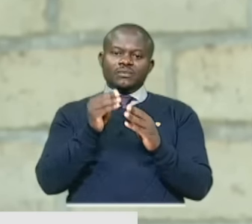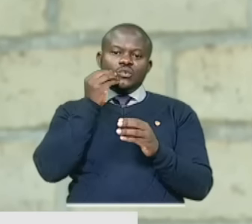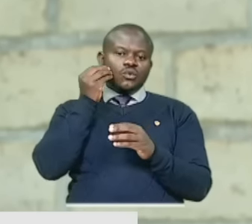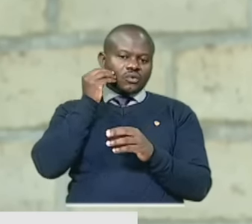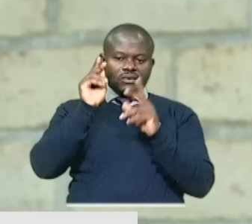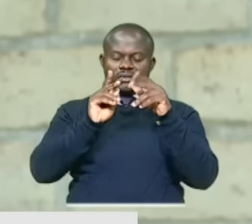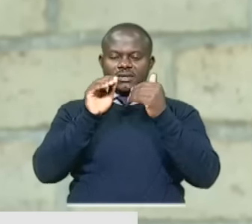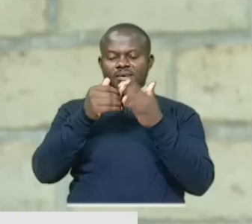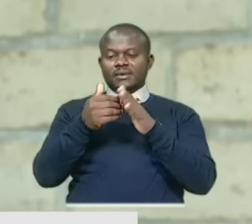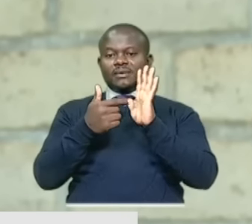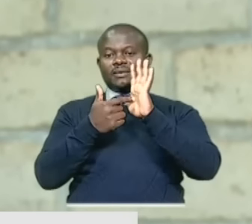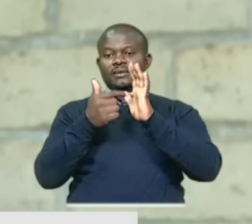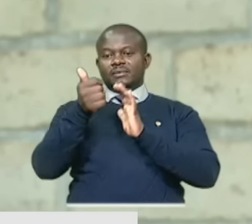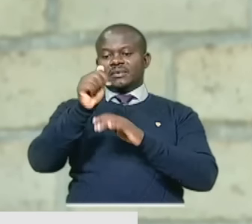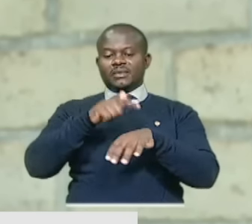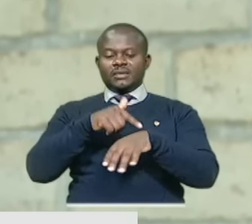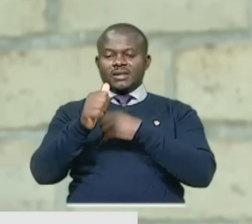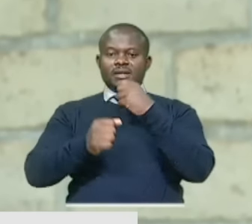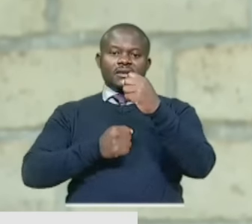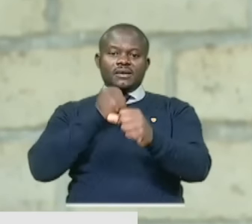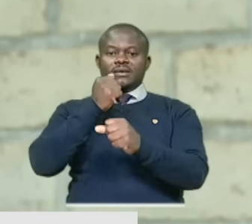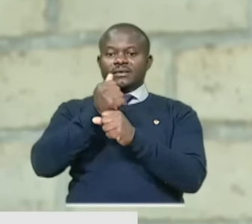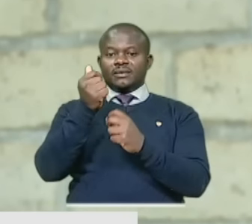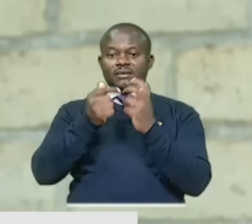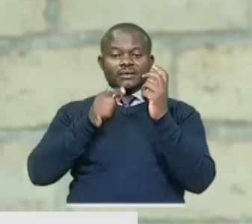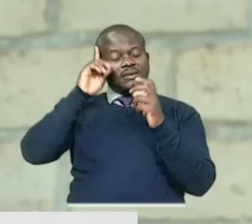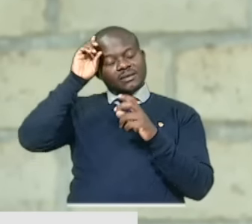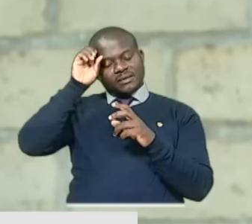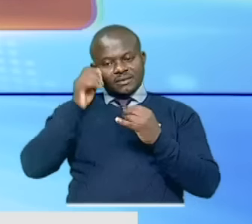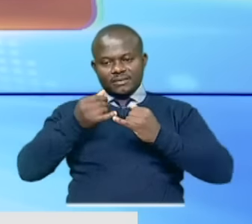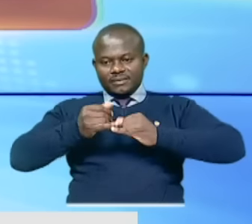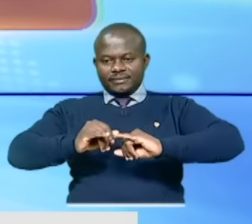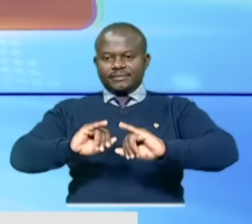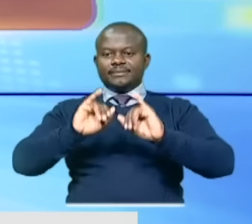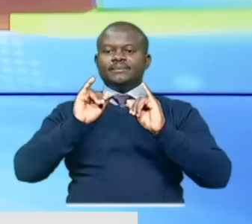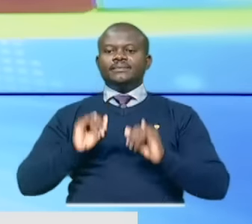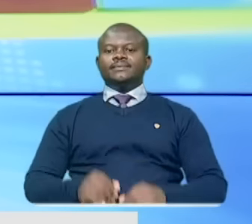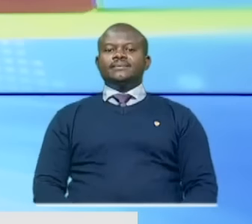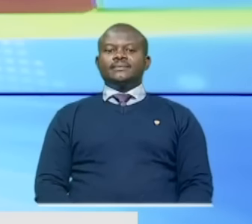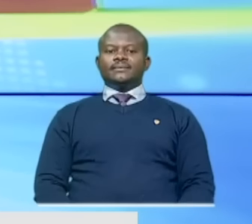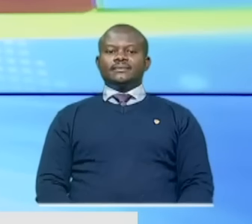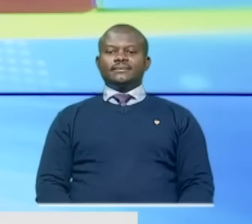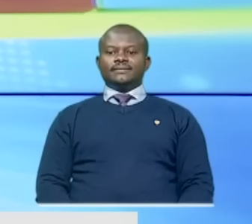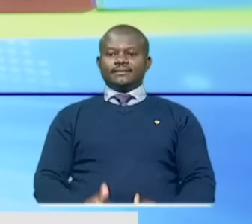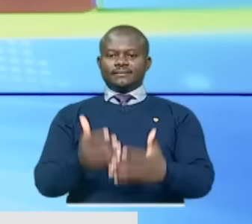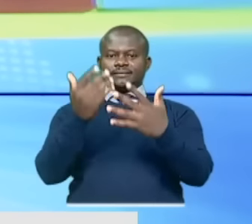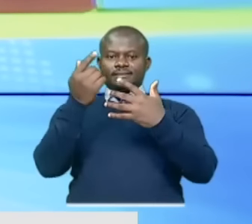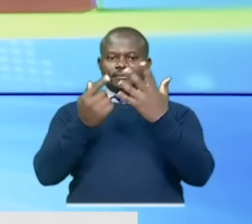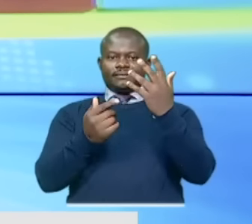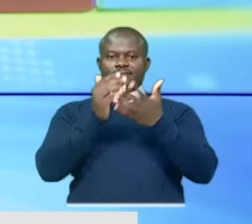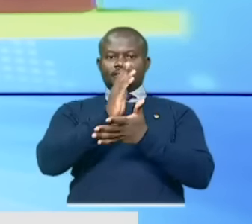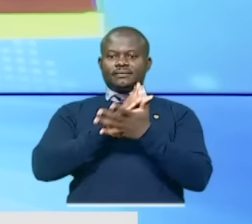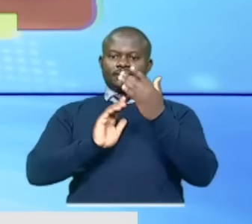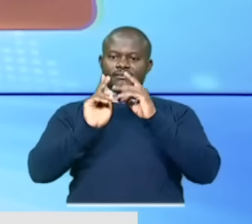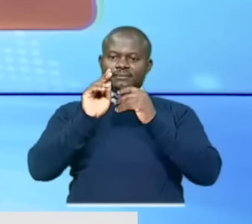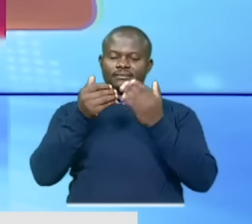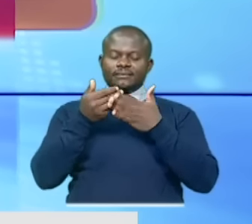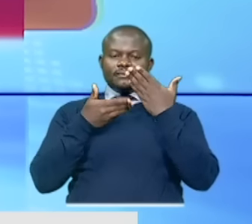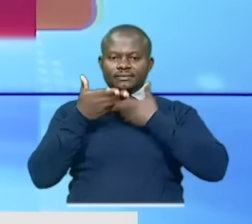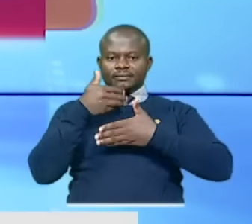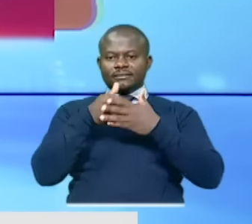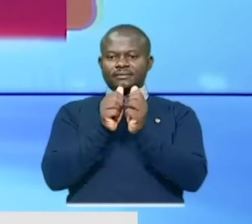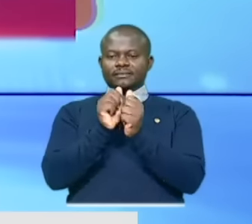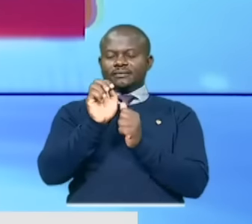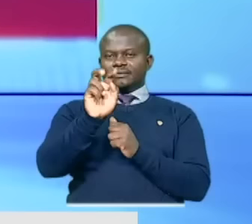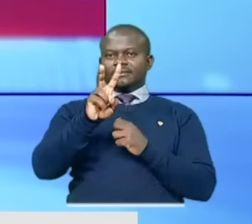muri icyo gihe cy'umwaka ibyatekerejweho biba biri gushyirwa mu bikorwa Abantu bamwe mu baturage rero twaganiriye na Televiziyo Rwanda